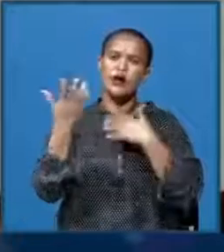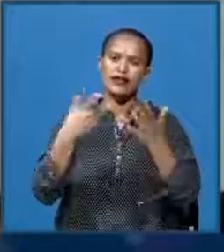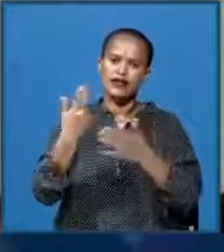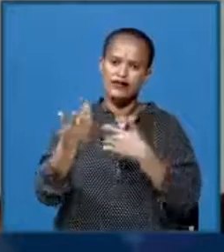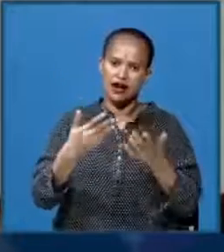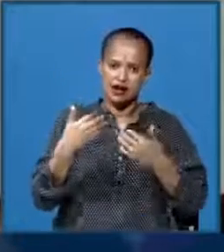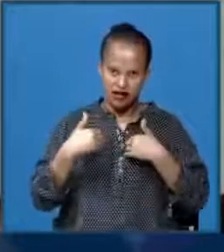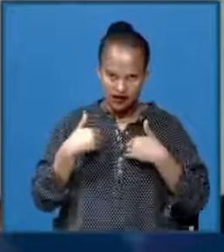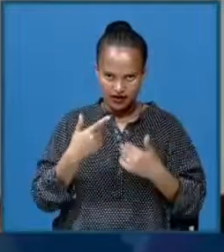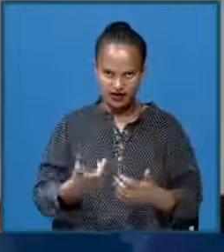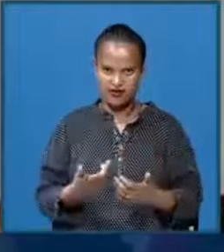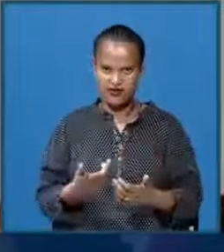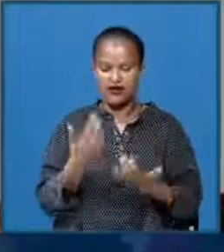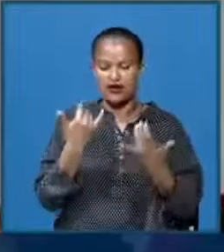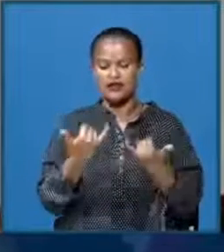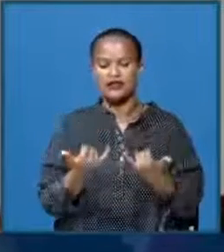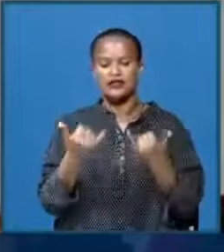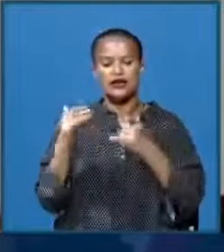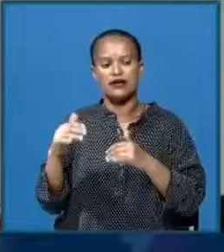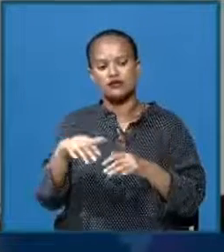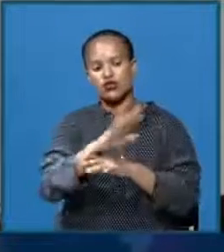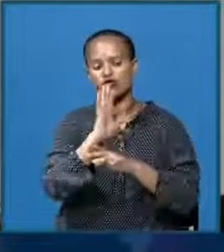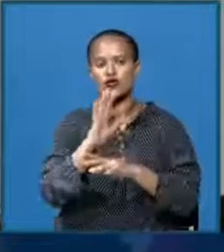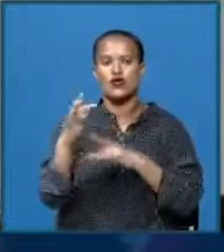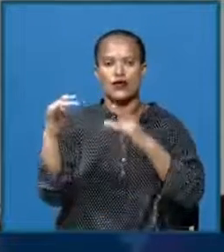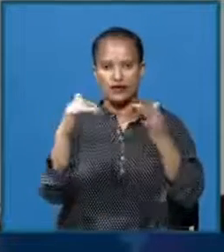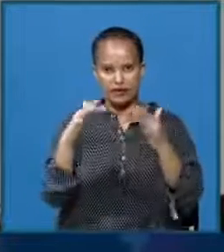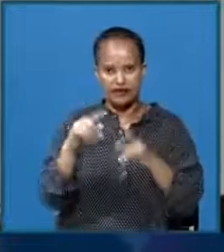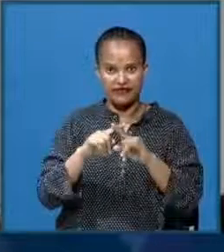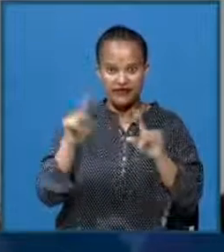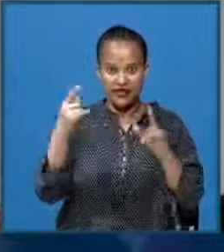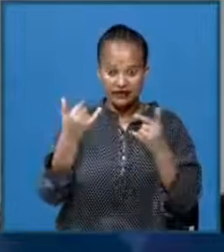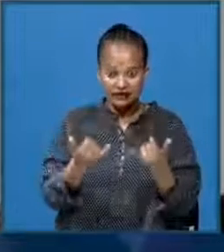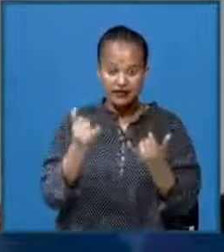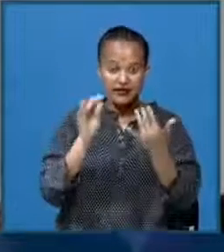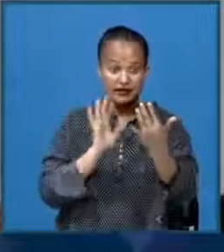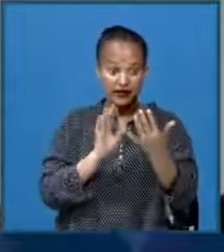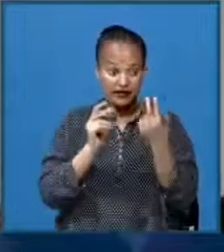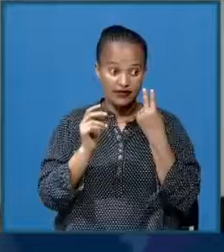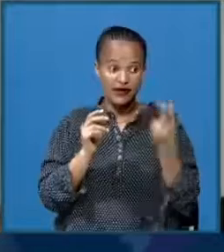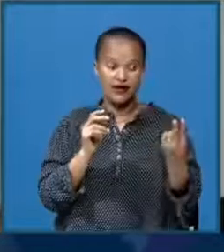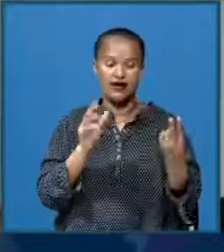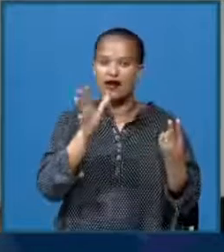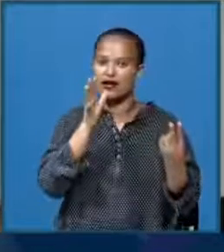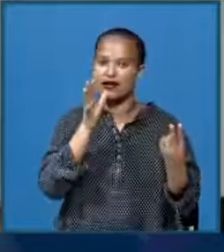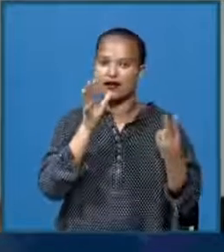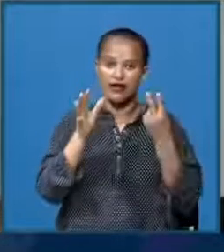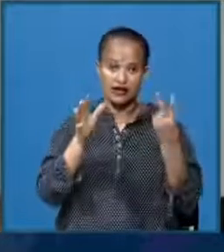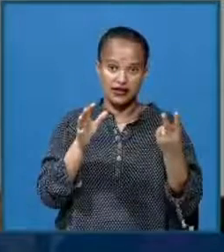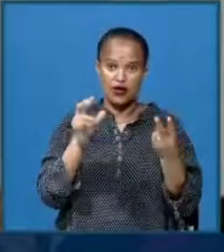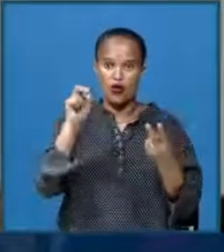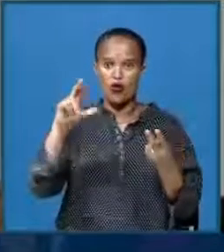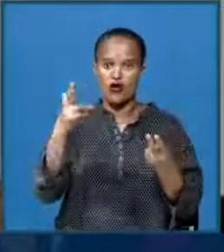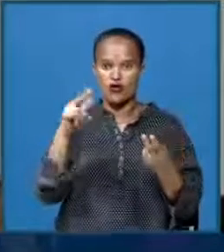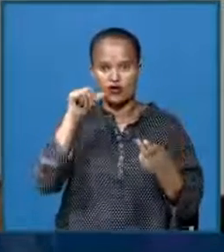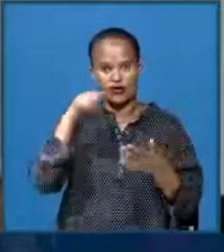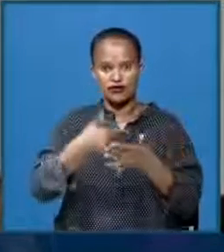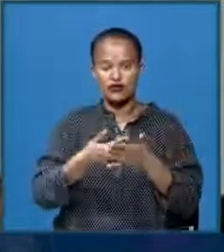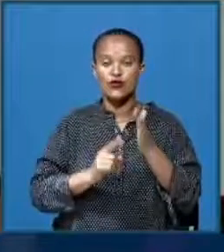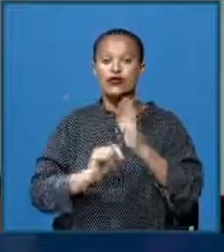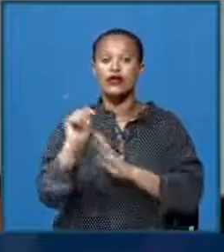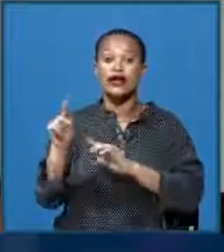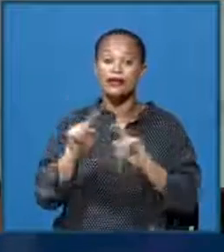ኢሉ ኣብ ዝተዋፈሮ ግንባር ብፍላይ ዘን ኣብዚአን ኣብ ቅድሚ ክንትርአን ዘለኽን ኣዴታት ትርአን ዘለኽን ዋዕሮታት ደቂ ኣንስትዮ ትግራይ